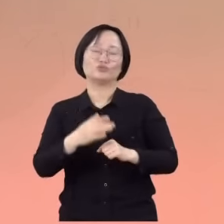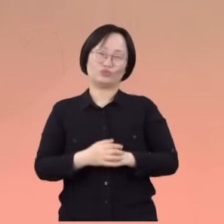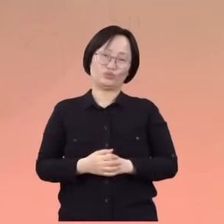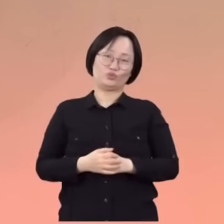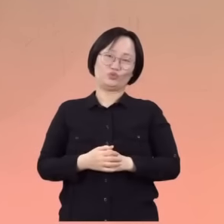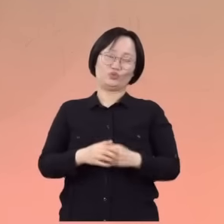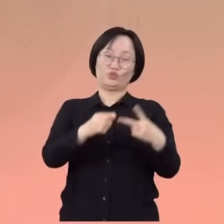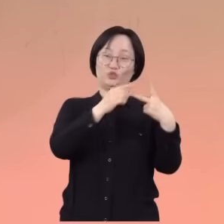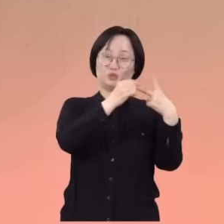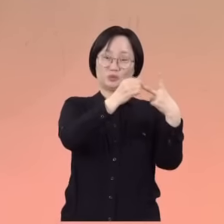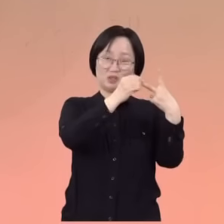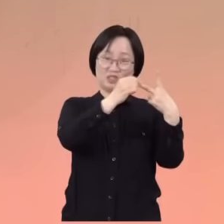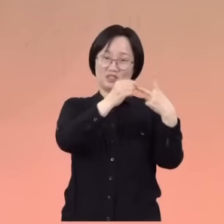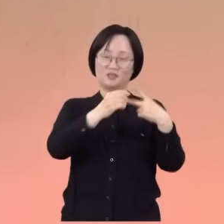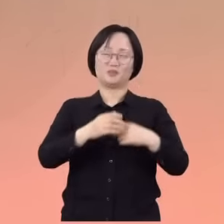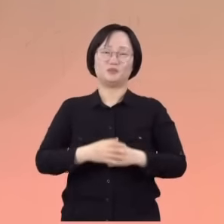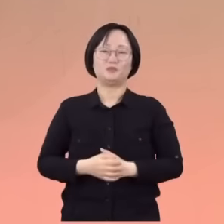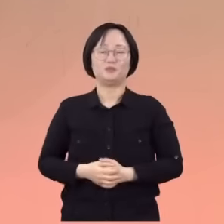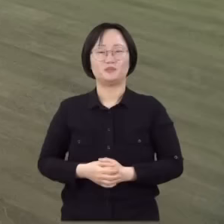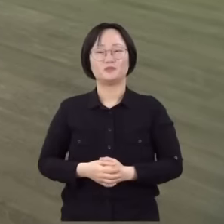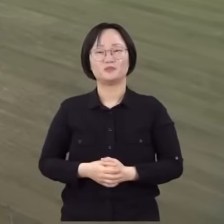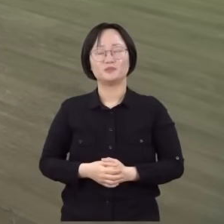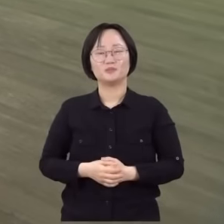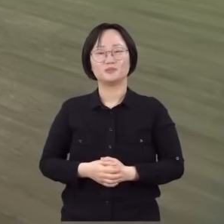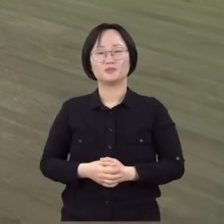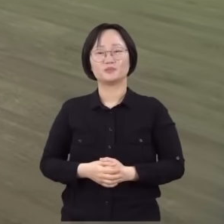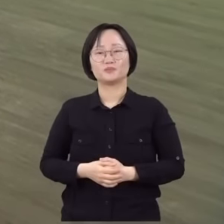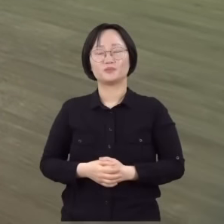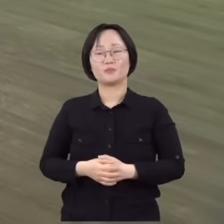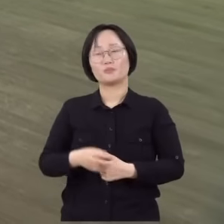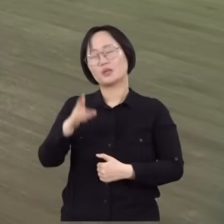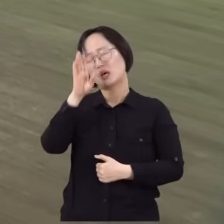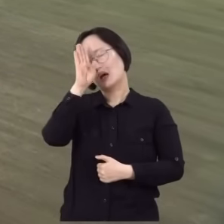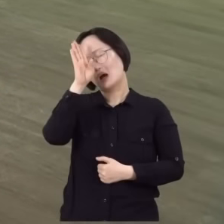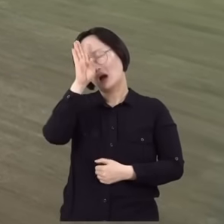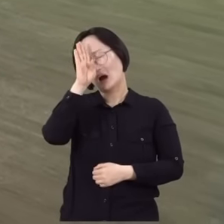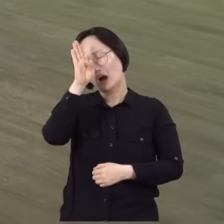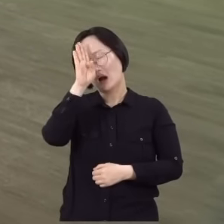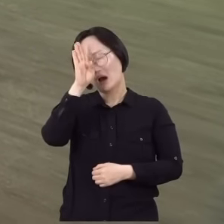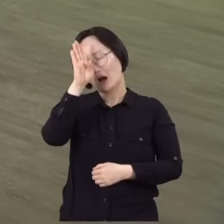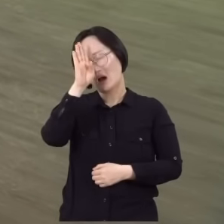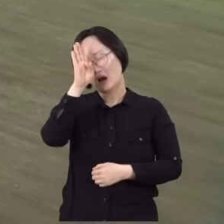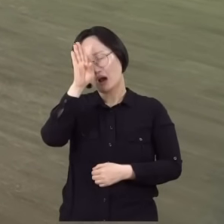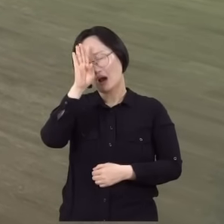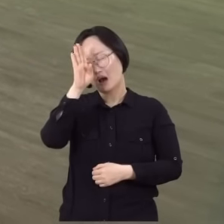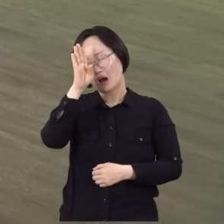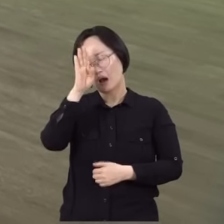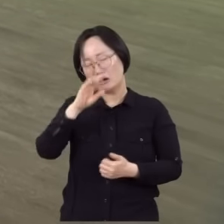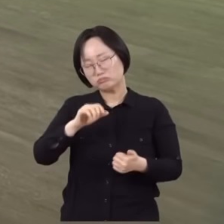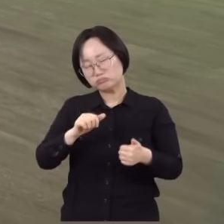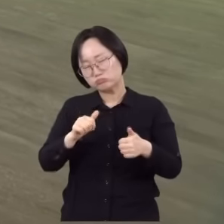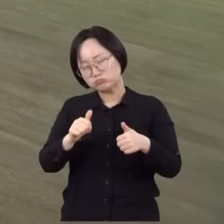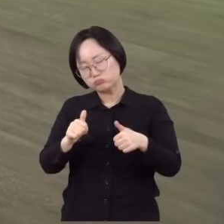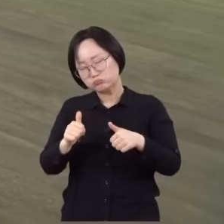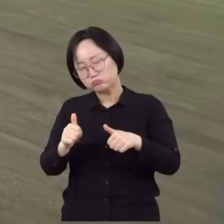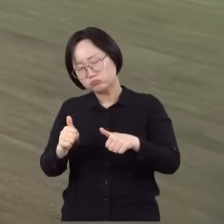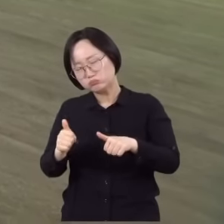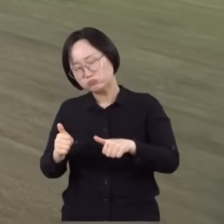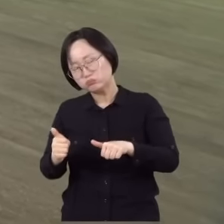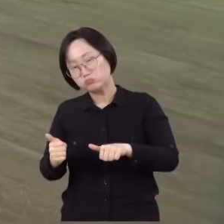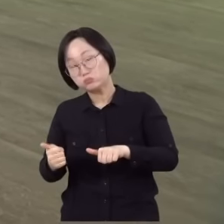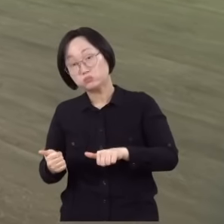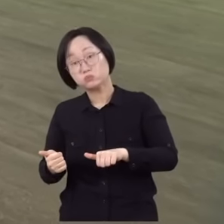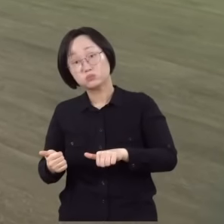그다음에 두 번째 병이 낫질 않아서 죽을 때 죽더라도 죽는